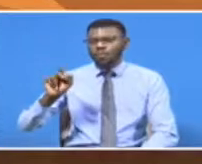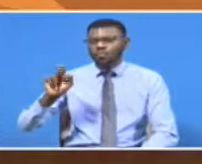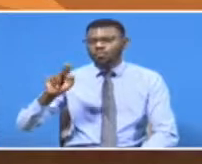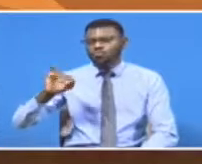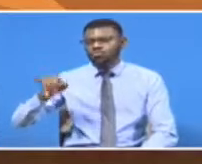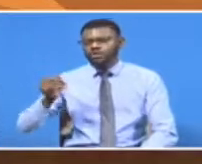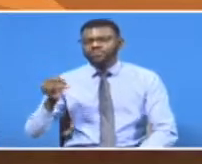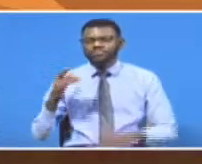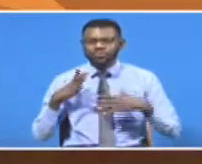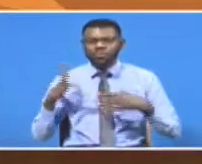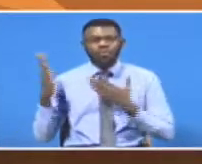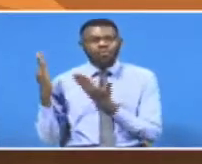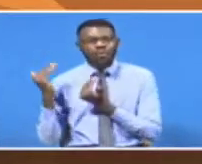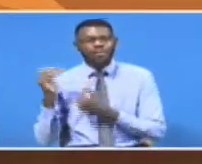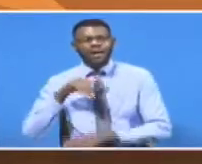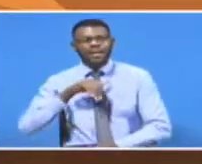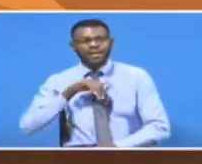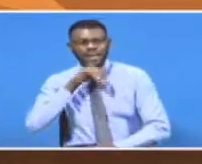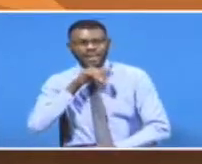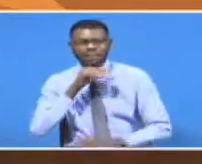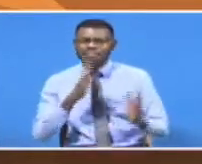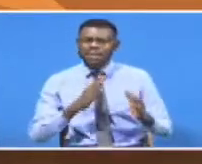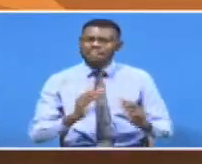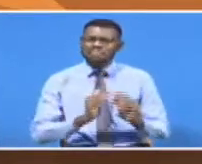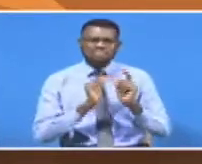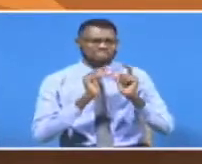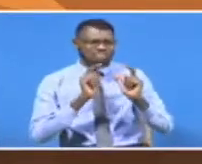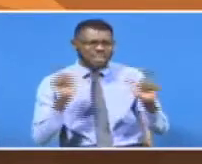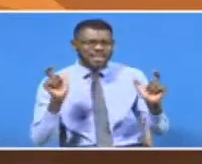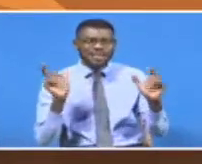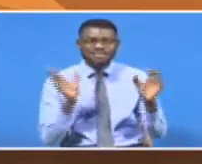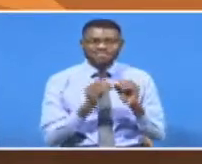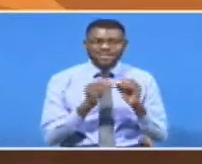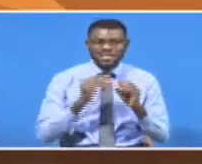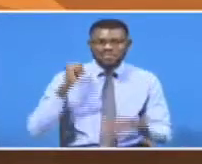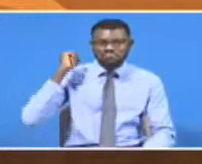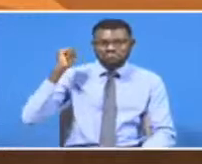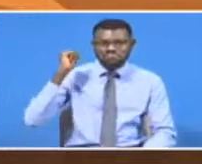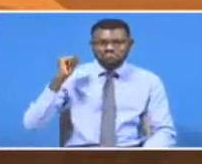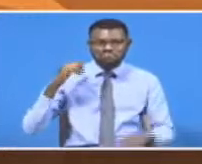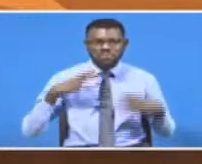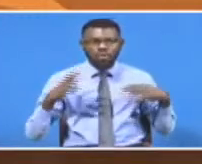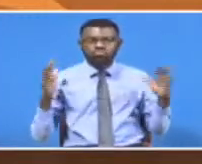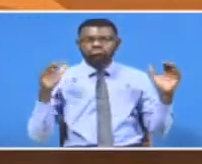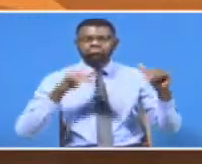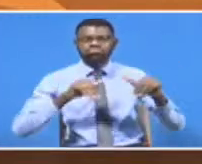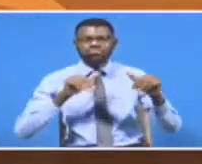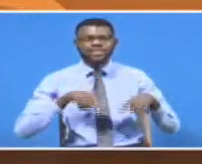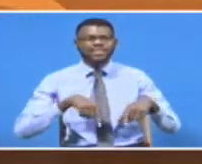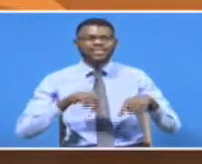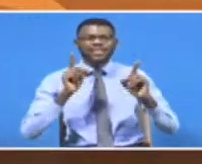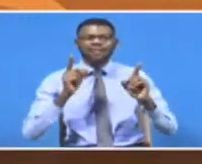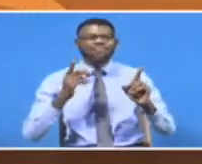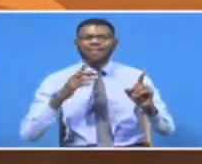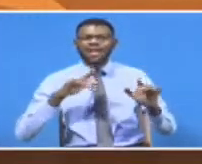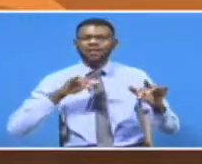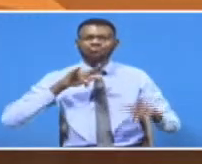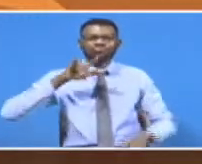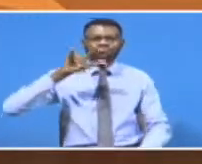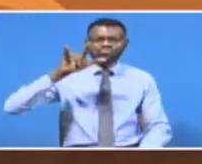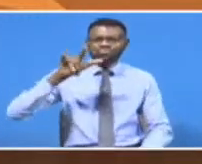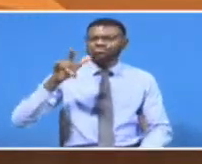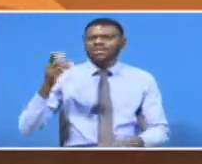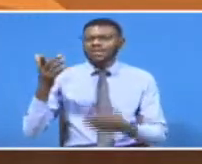akitarajiwa kuandaa mkutano mkubwa wa kisiasa. Raila ambaye anatarajiwa kurejea nyumbani kutoka ziara zake za kimataifa